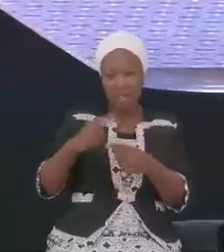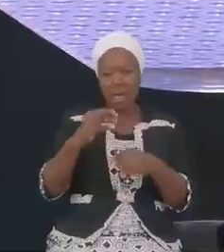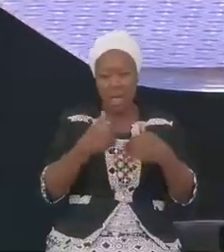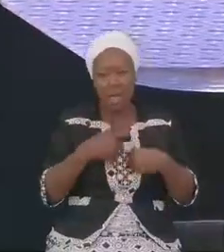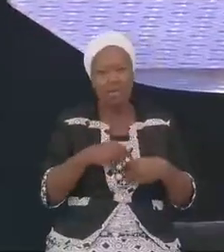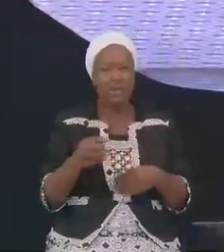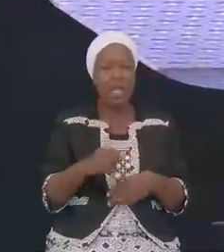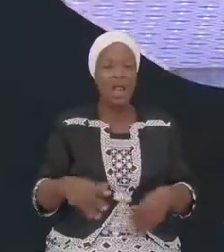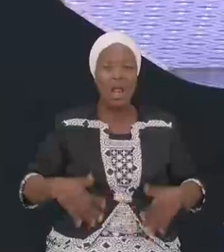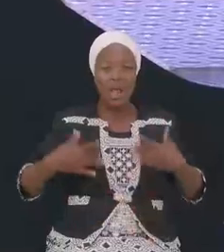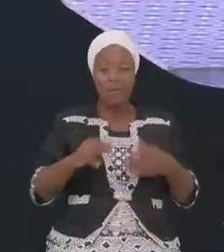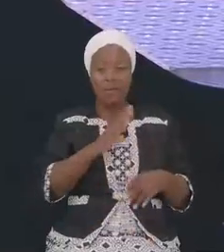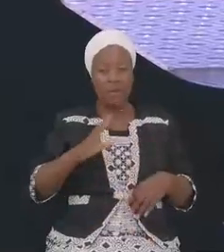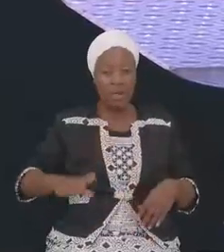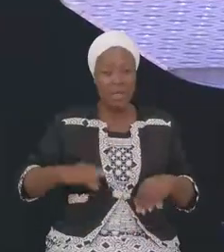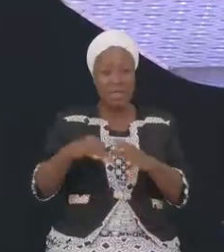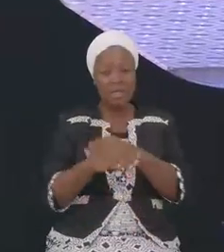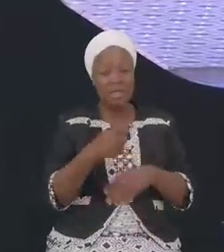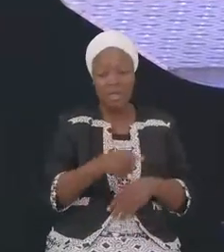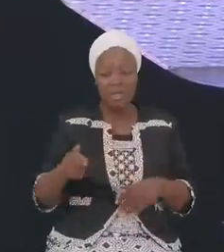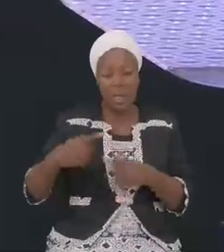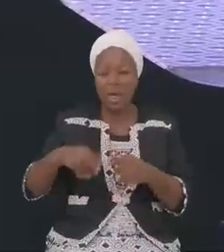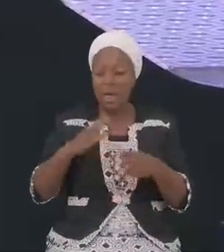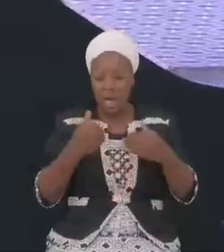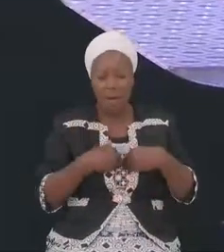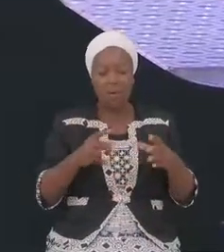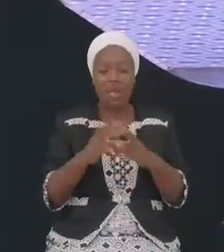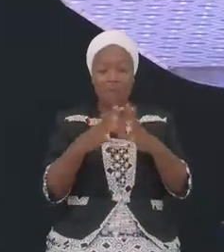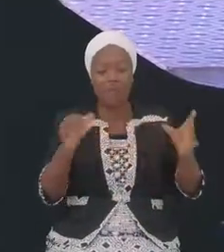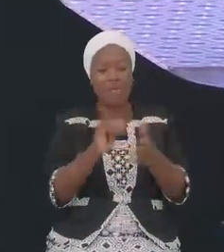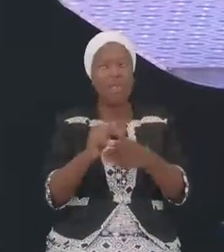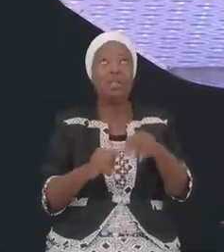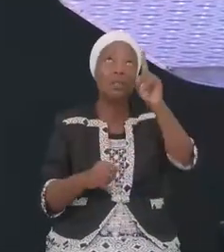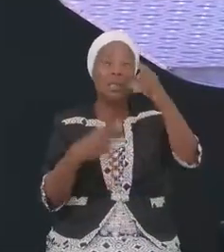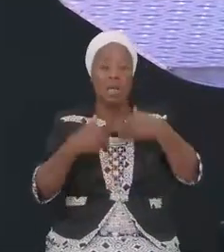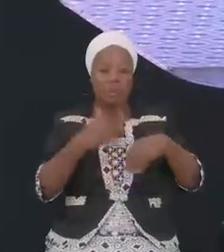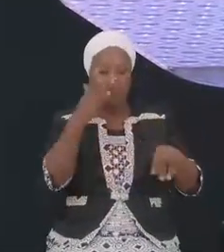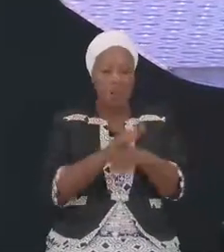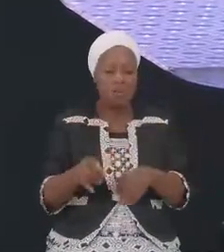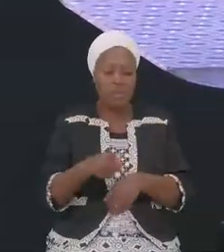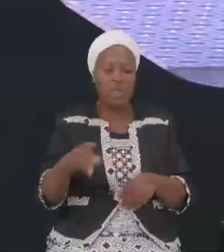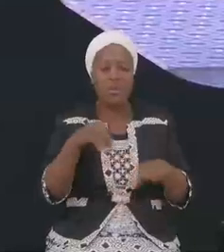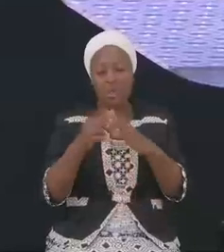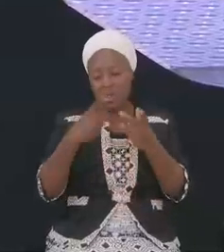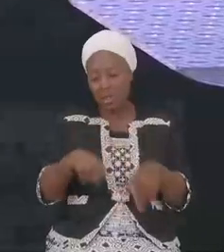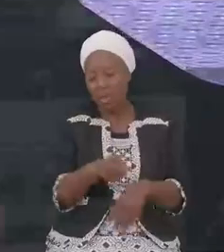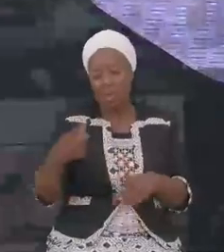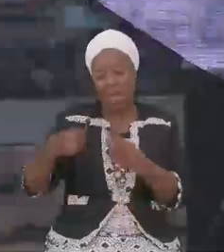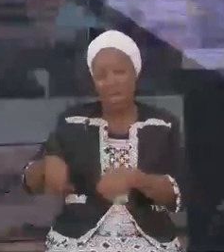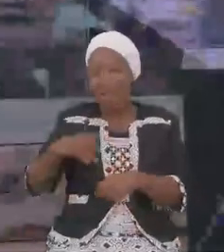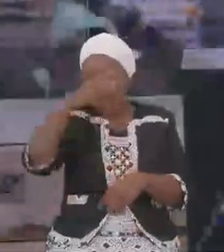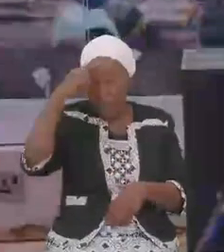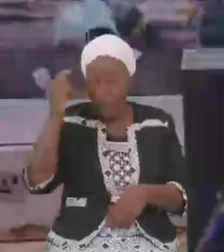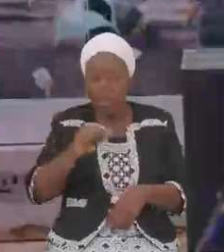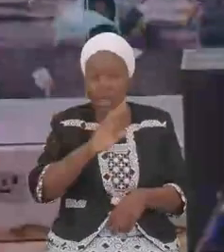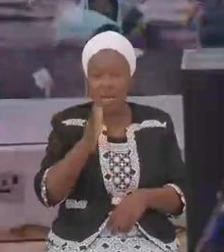toute l'abondance qu'il leur a promise dans le cœur. Parce qu'ils n'ont pas